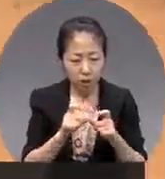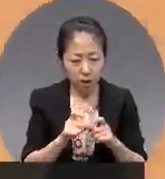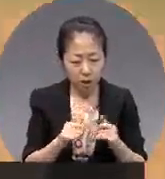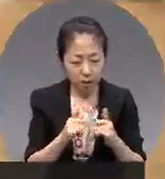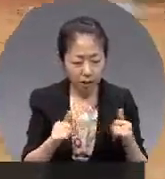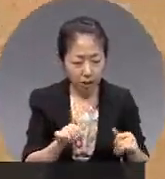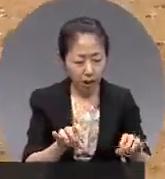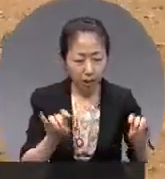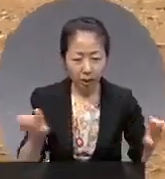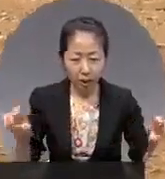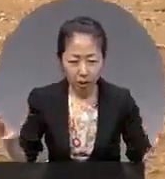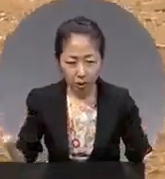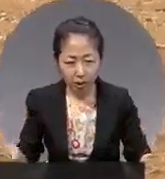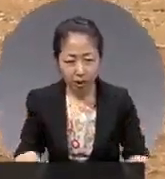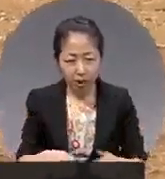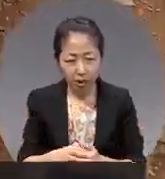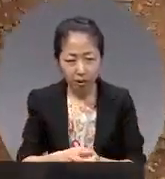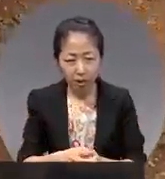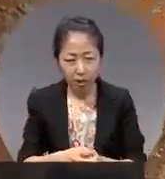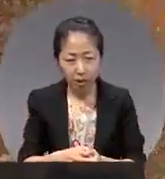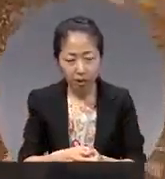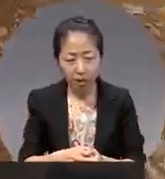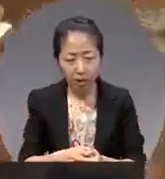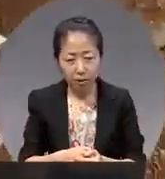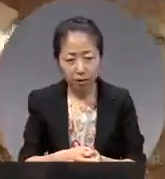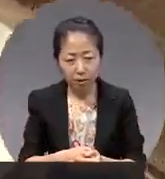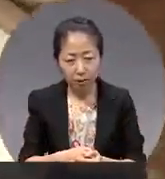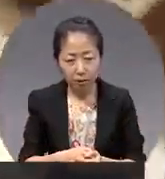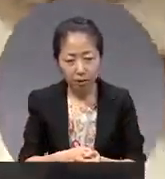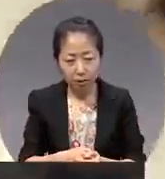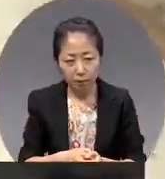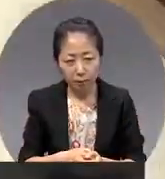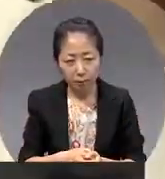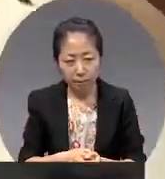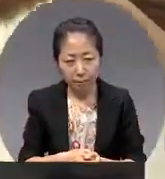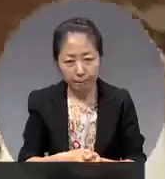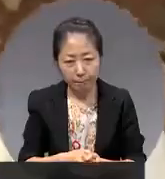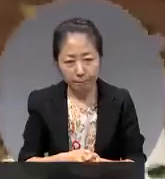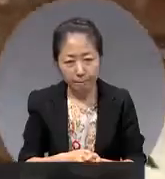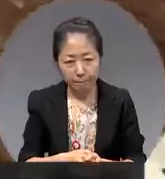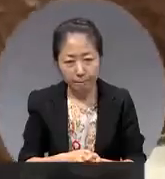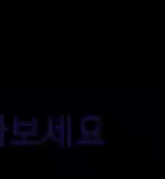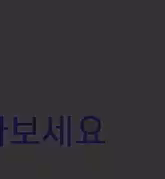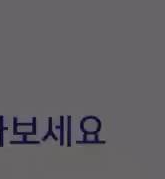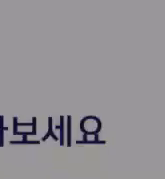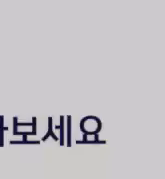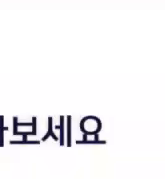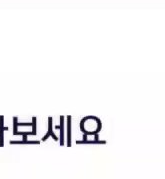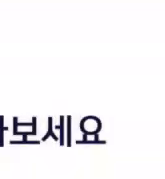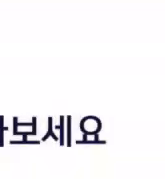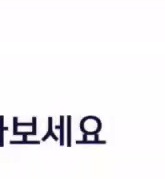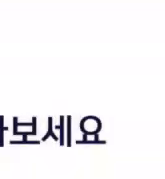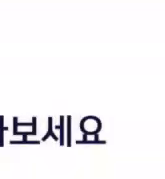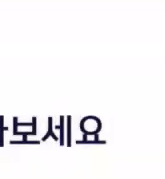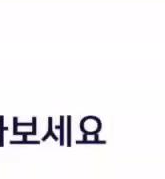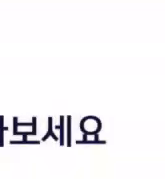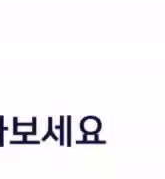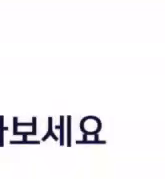캠핑 이라는 구호가 무색한 이다 mbc 뉴스 이지연 입니다 to 5